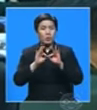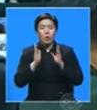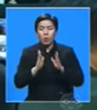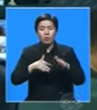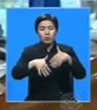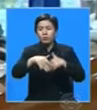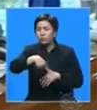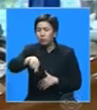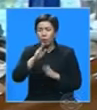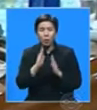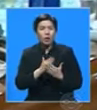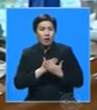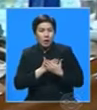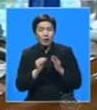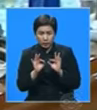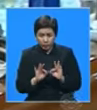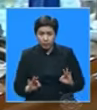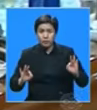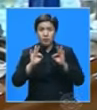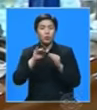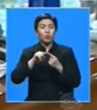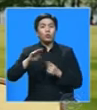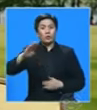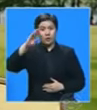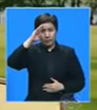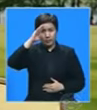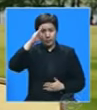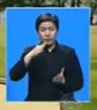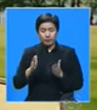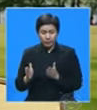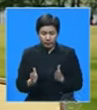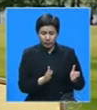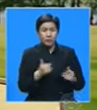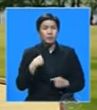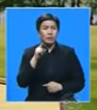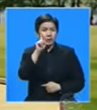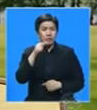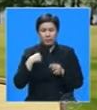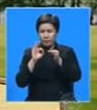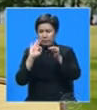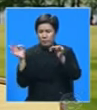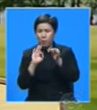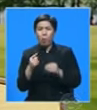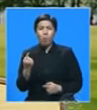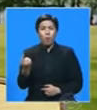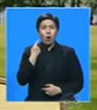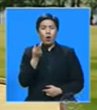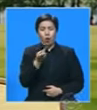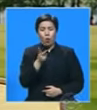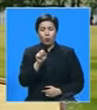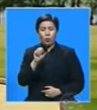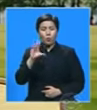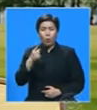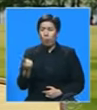ของทุกๆคนนะครับในกองทัพอีกเรื่องนะครับเรื่องการเขียนข้อความเท็จโจมตีคสช.โจมตีผม